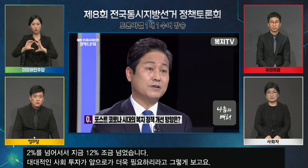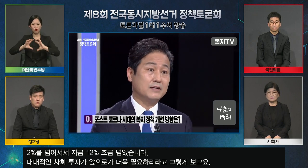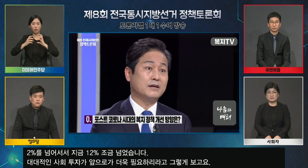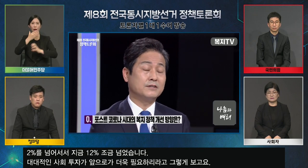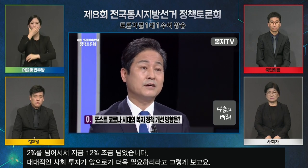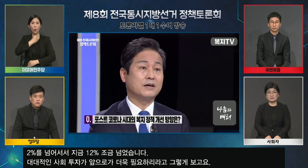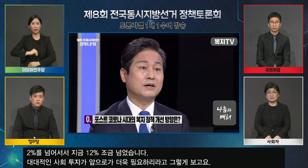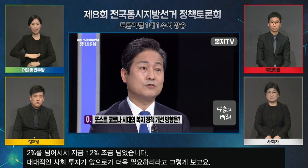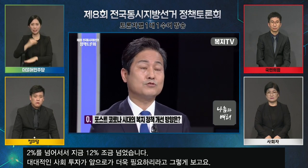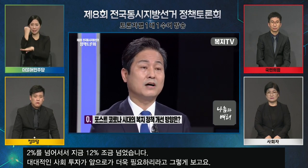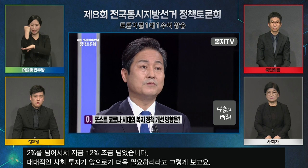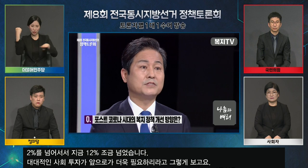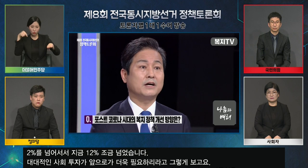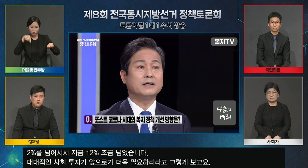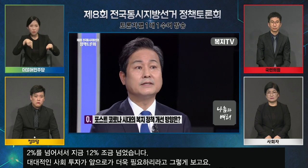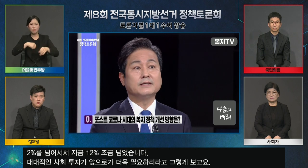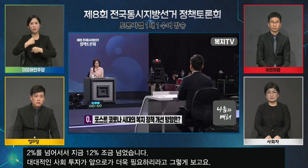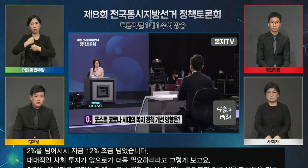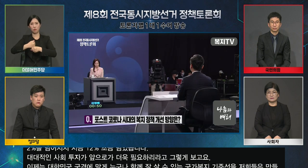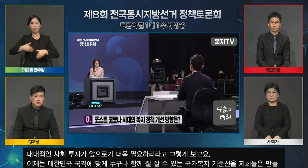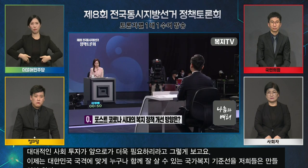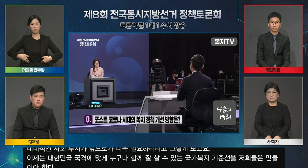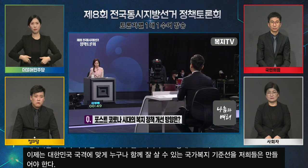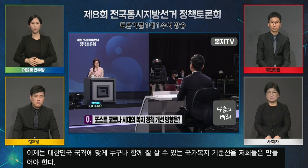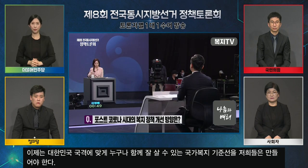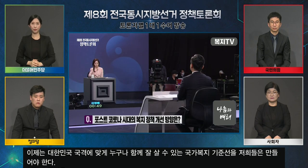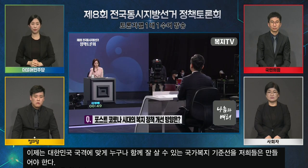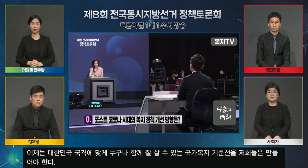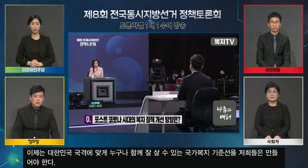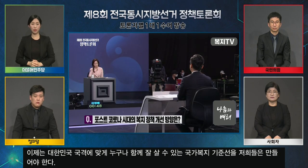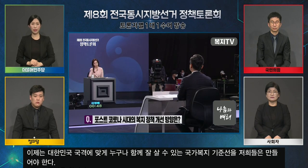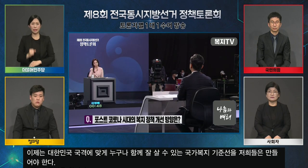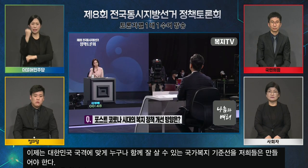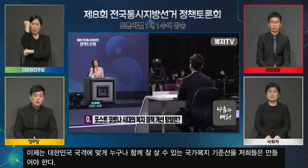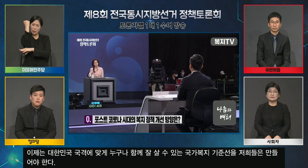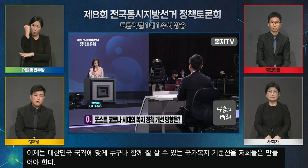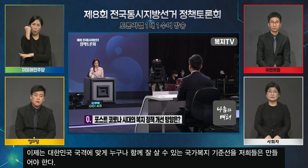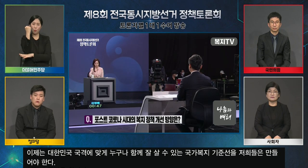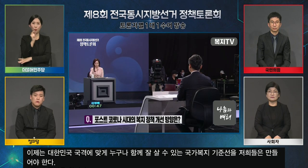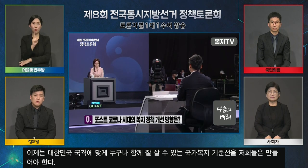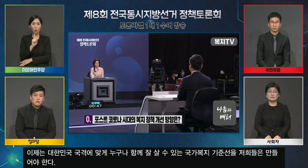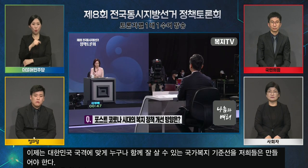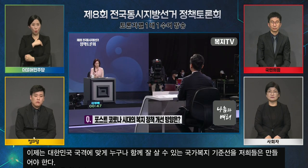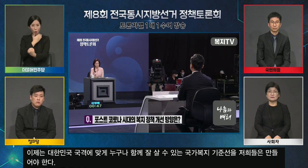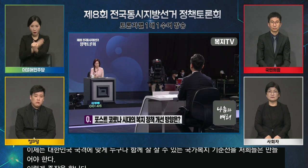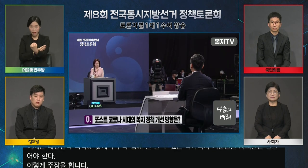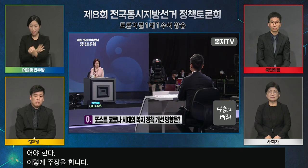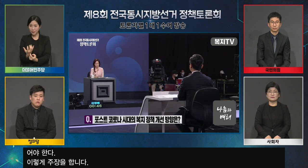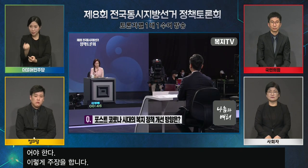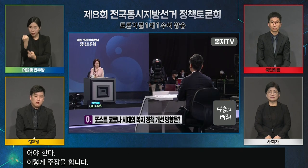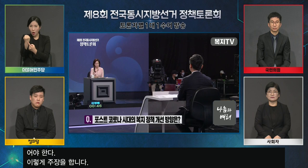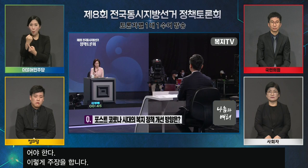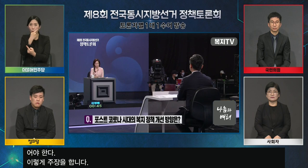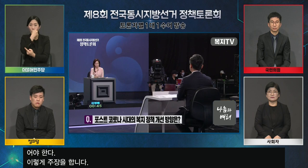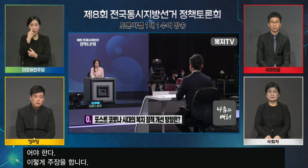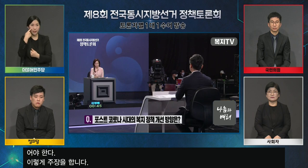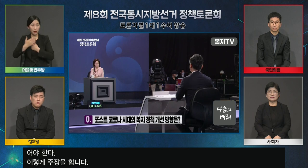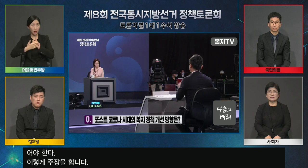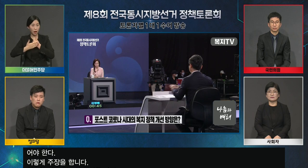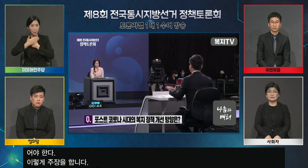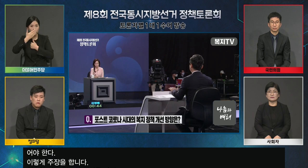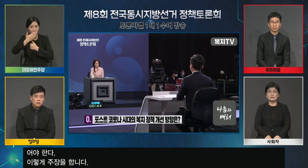만들어야 한다 이렇게 주장합니다. 최소한 어느 정도의 권리를 가지고 보장받을 수 있느냐를